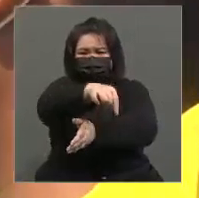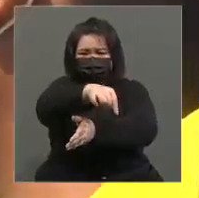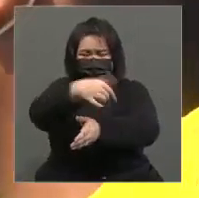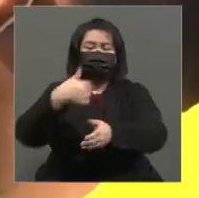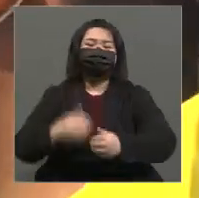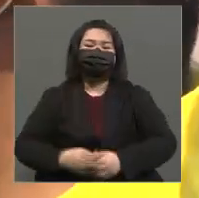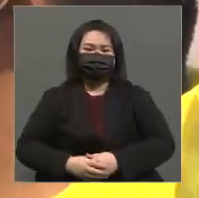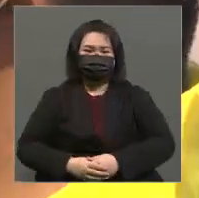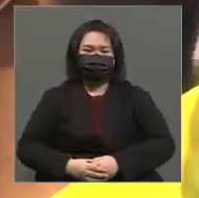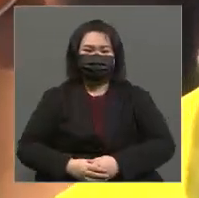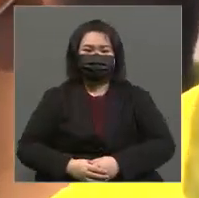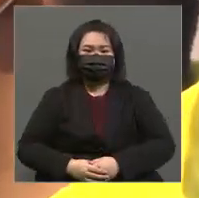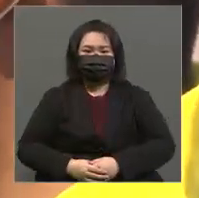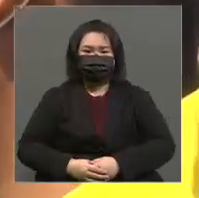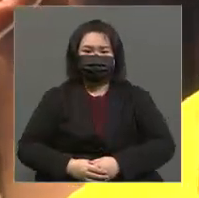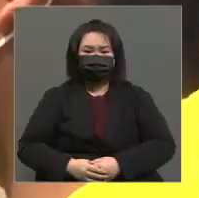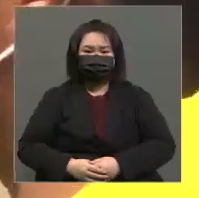พระนครศรีอยุธยาครับ